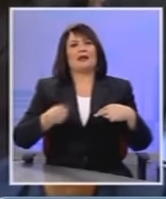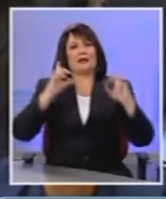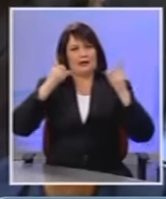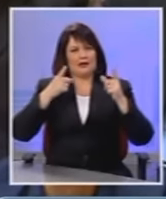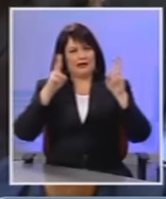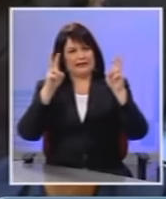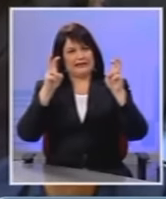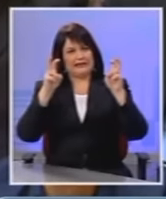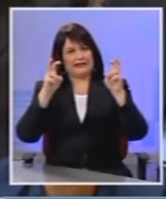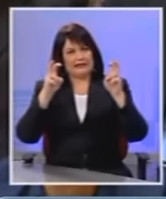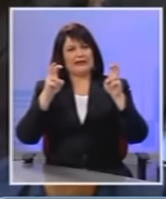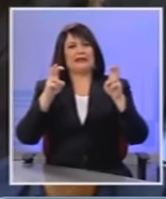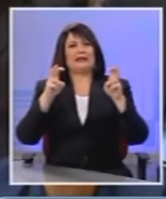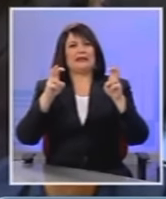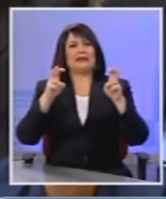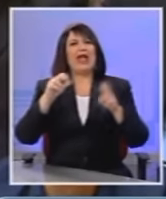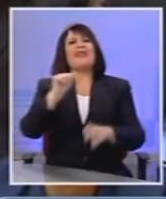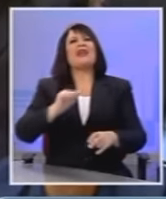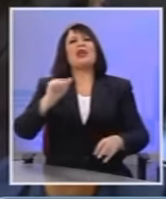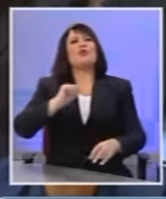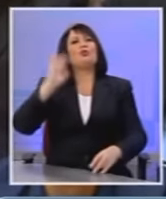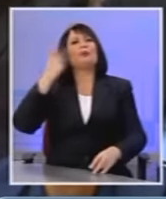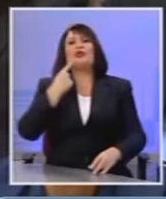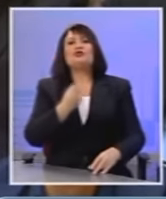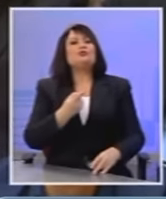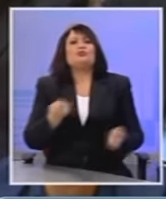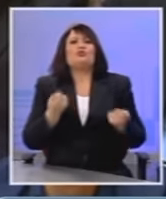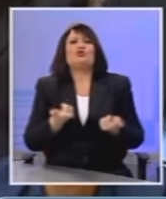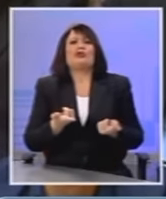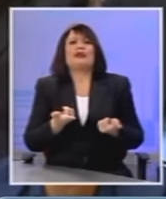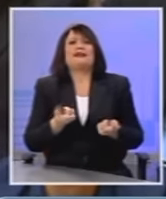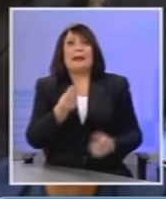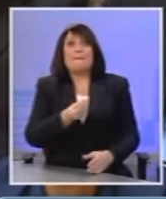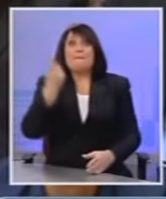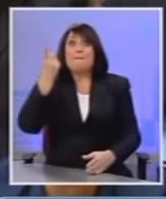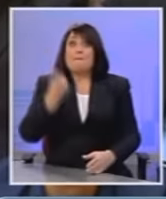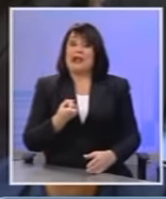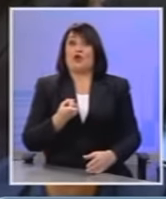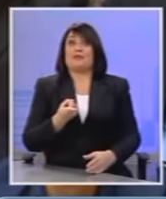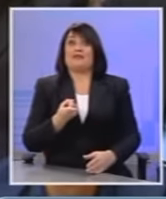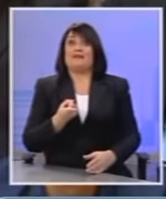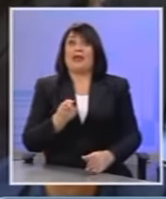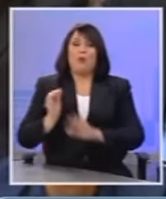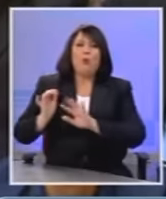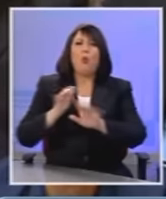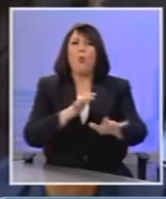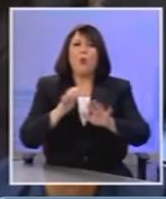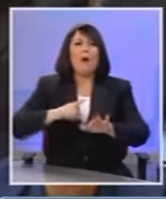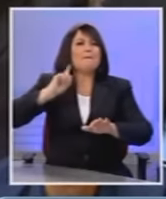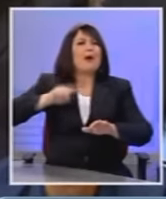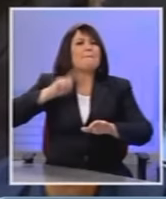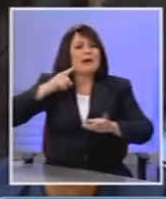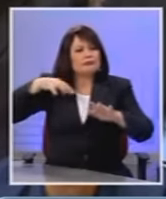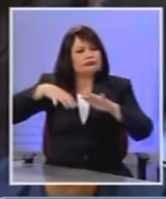Δημοκρατίας, ο κύριος Ανδρέας Ανδριανόπουλος, ότι πώς γίνεται και η συντριπτική πλειοψηφία αυτών που περνάνε παράνομα στην